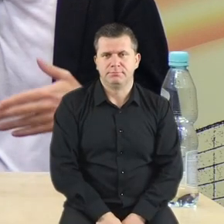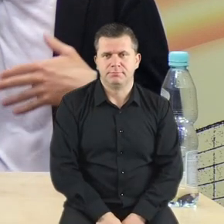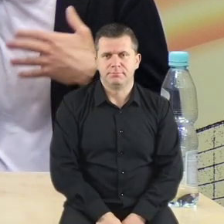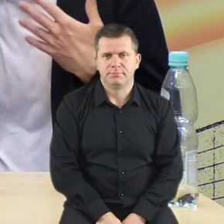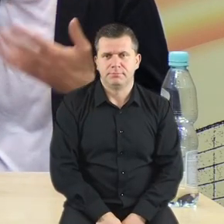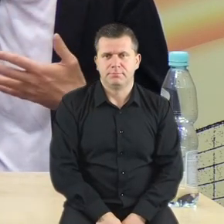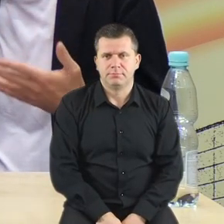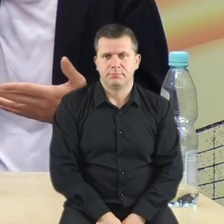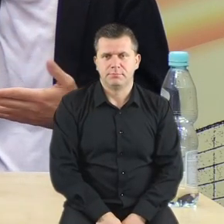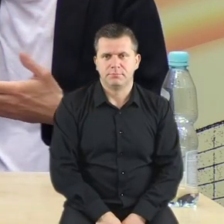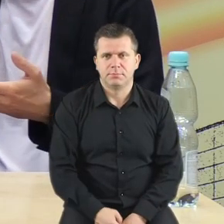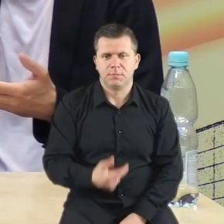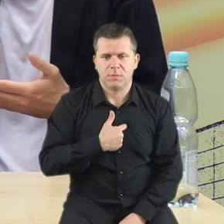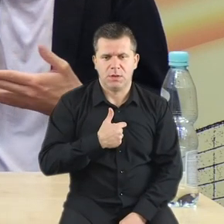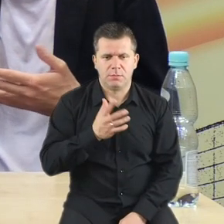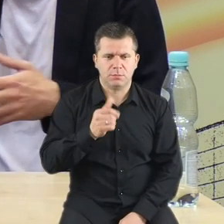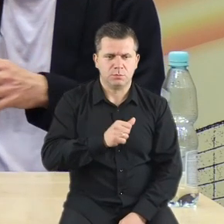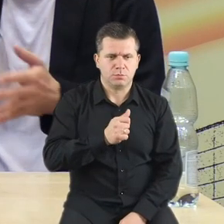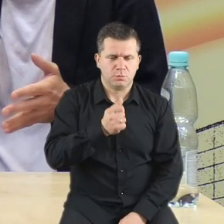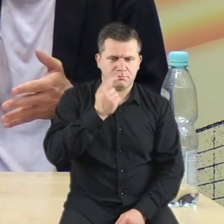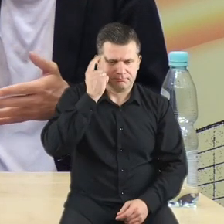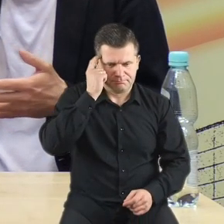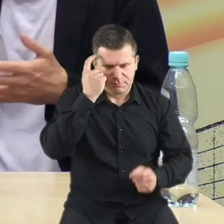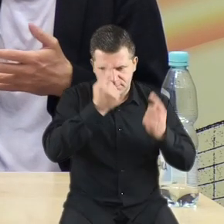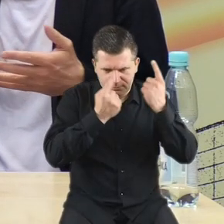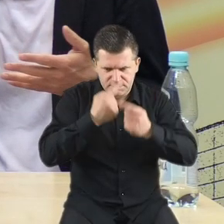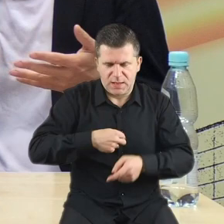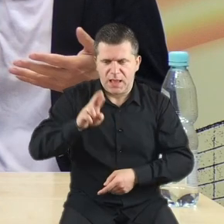Ja jakoś sobie próbowałem poradzić z tym, pisząc książkę Razie Fiber.